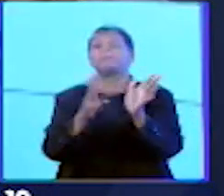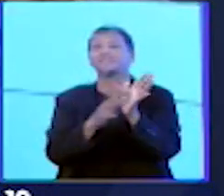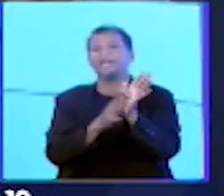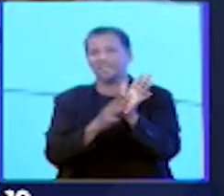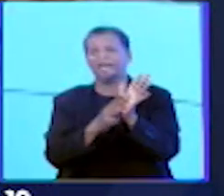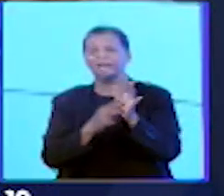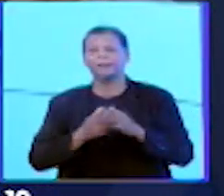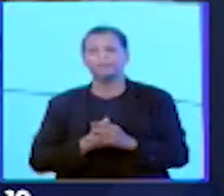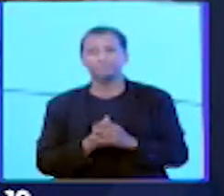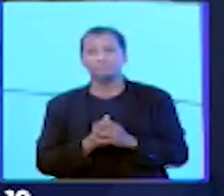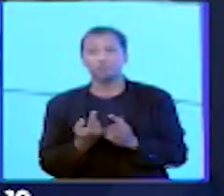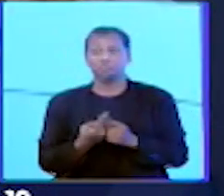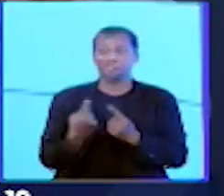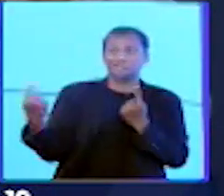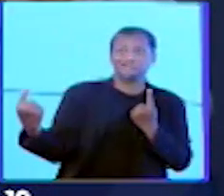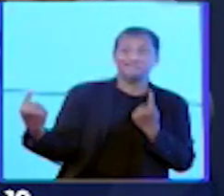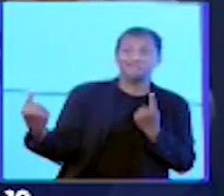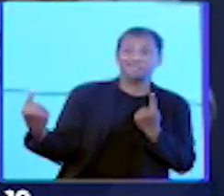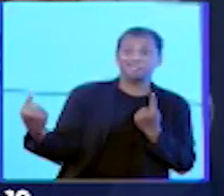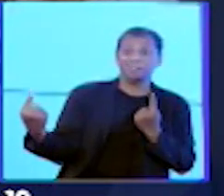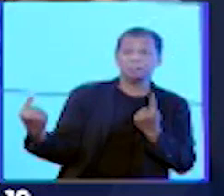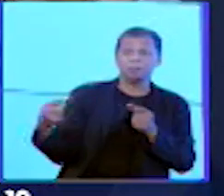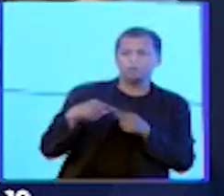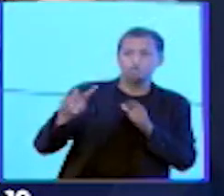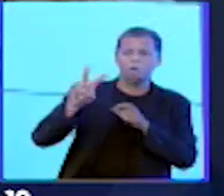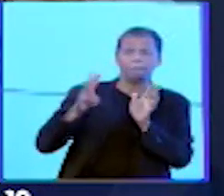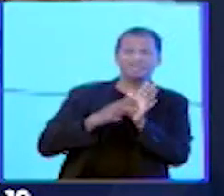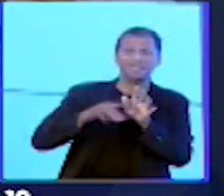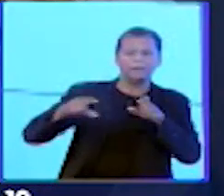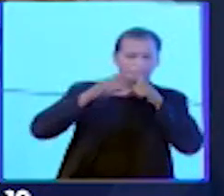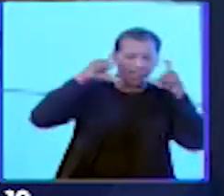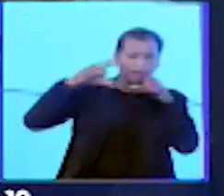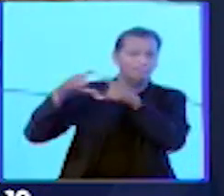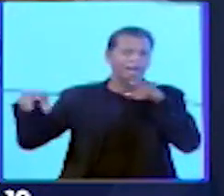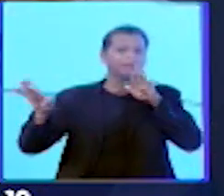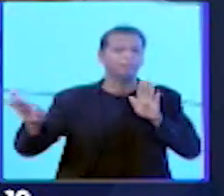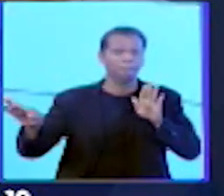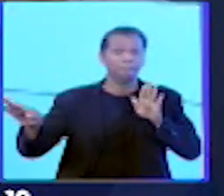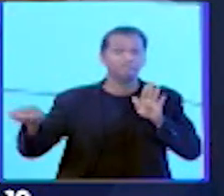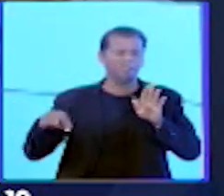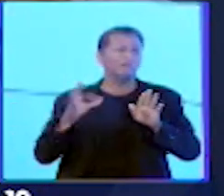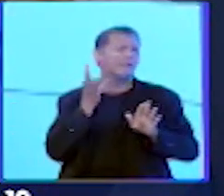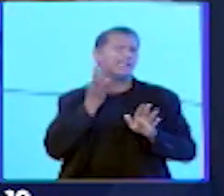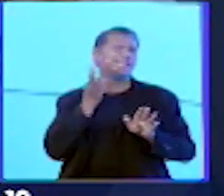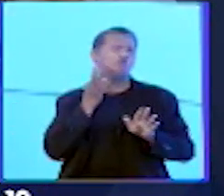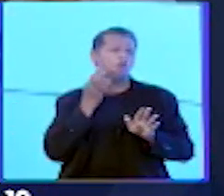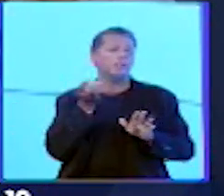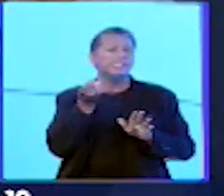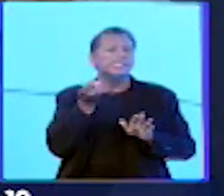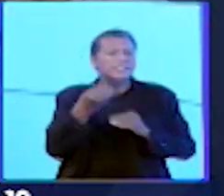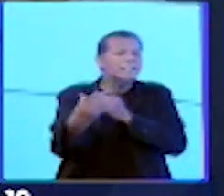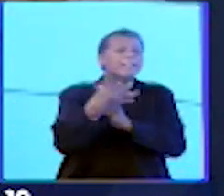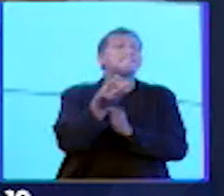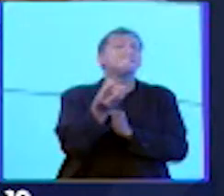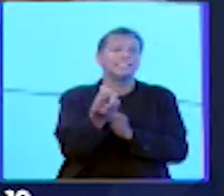1-2 meter dibarengi dengan memakai masker, maka akan mengurangi resikonya jauh lebih tinggi. Maka hindari